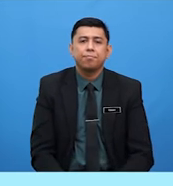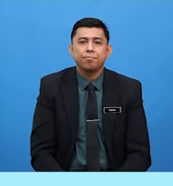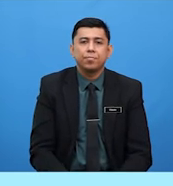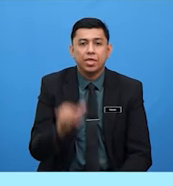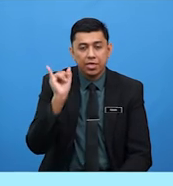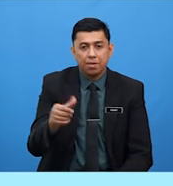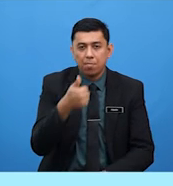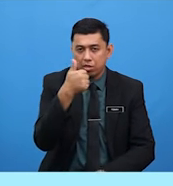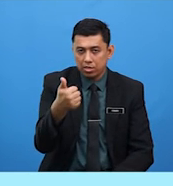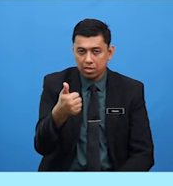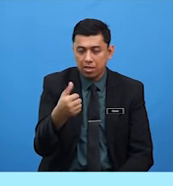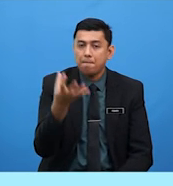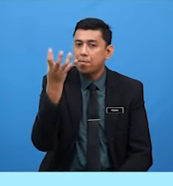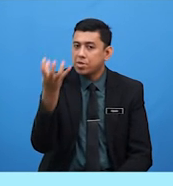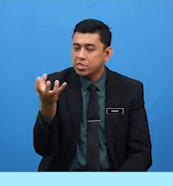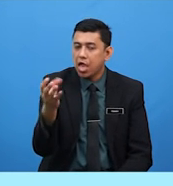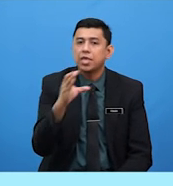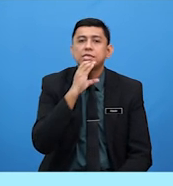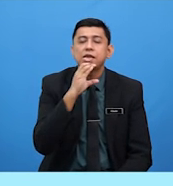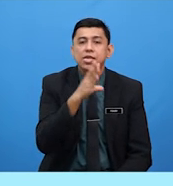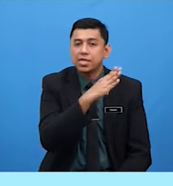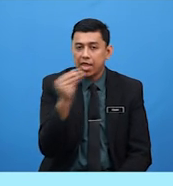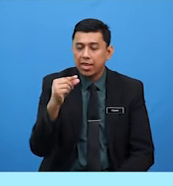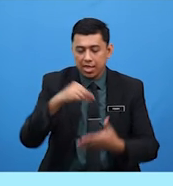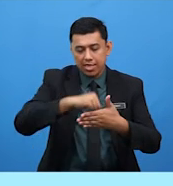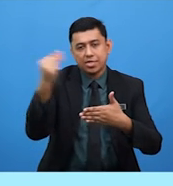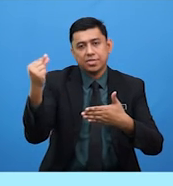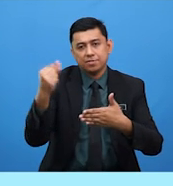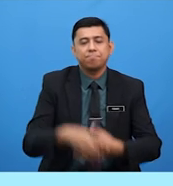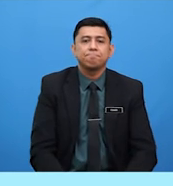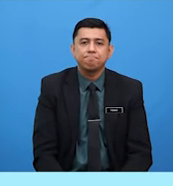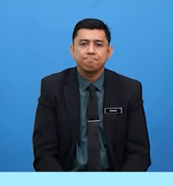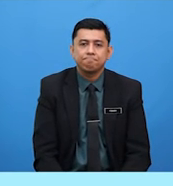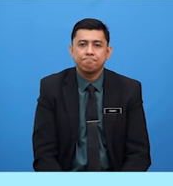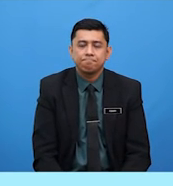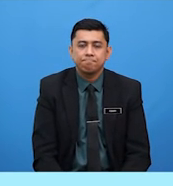Ya, bagus sekali. Pepejal, cecair dan gas.